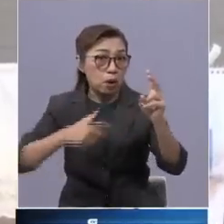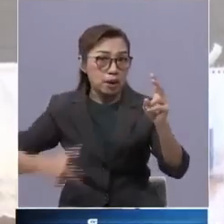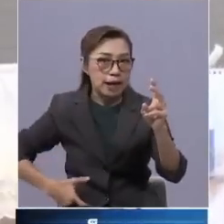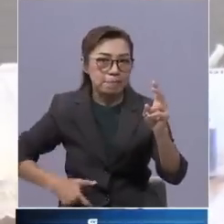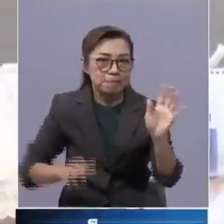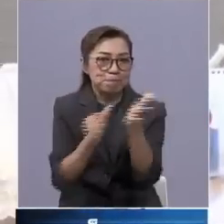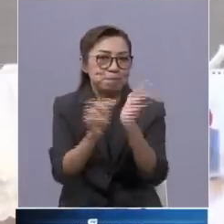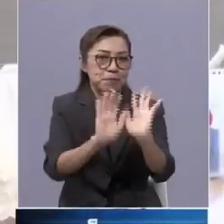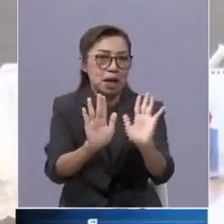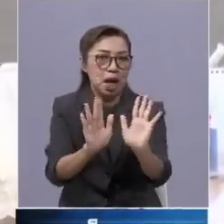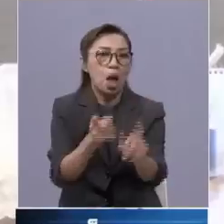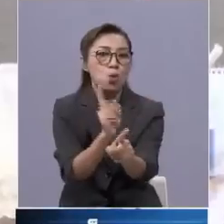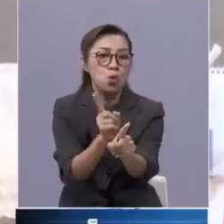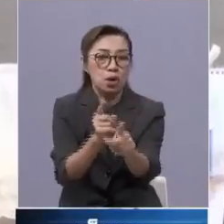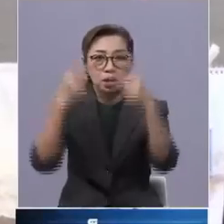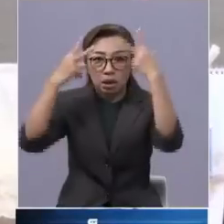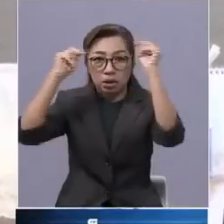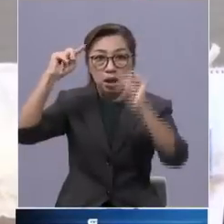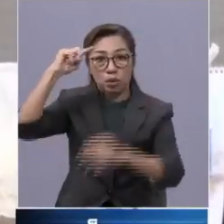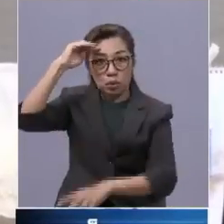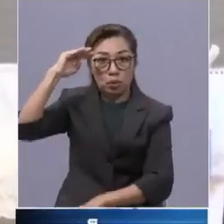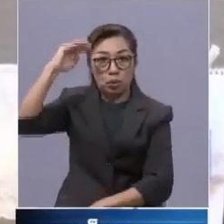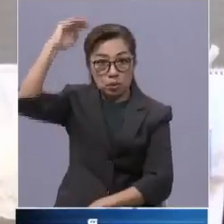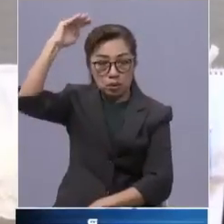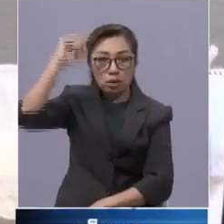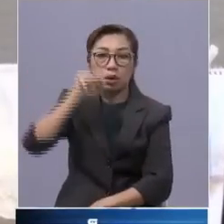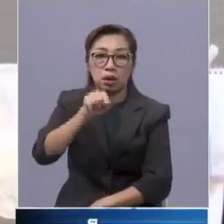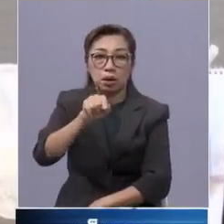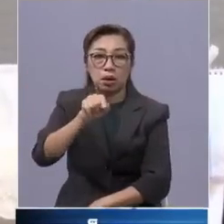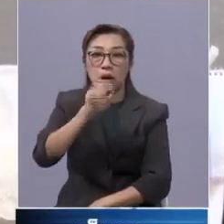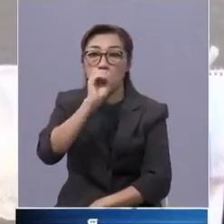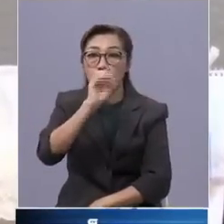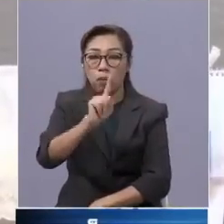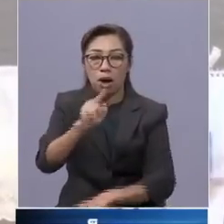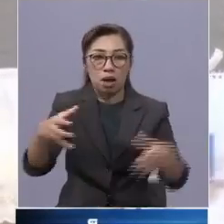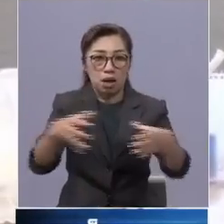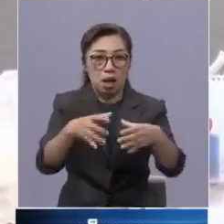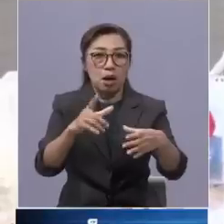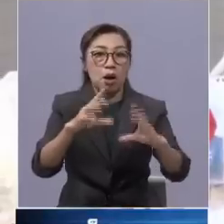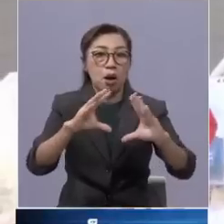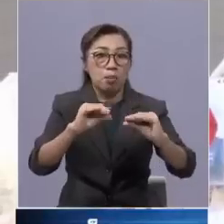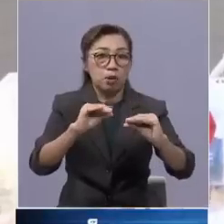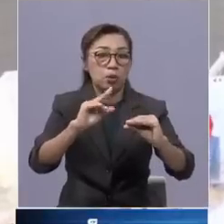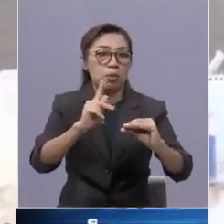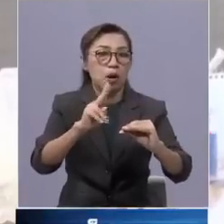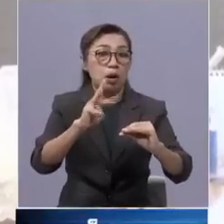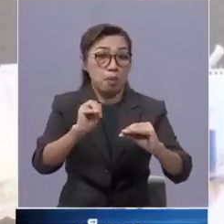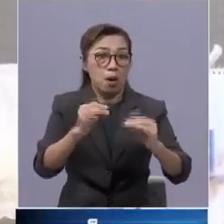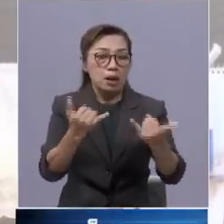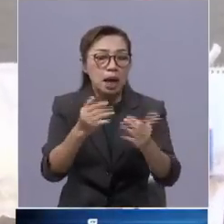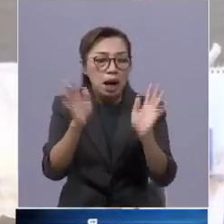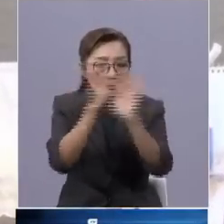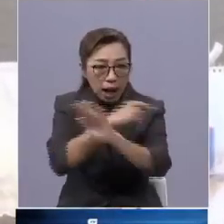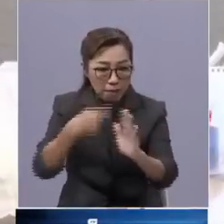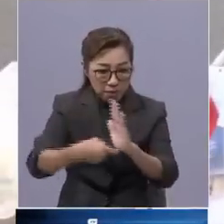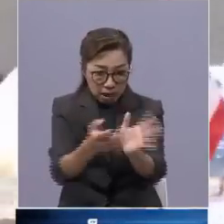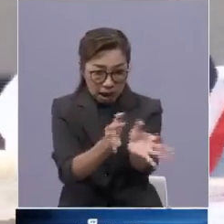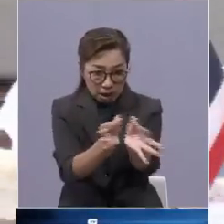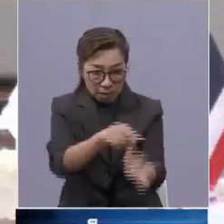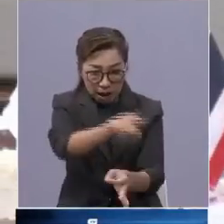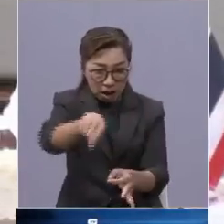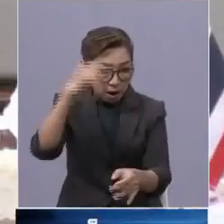ครับคุณเศรษฐาทวีสินนายกรัฐมนตรีการประชุมครม.นัดพิเศษเป็นการซักซ้อมความเข้าใจก่อนแถลงนโยบาย